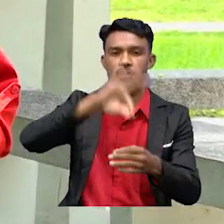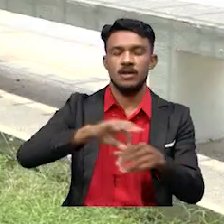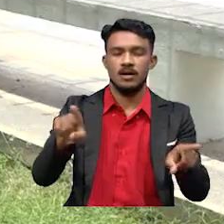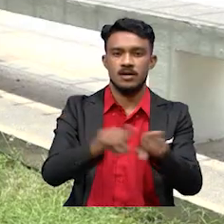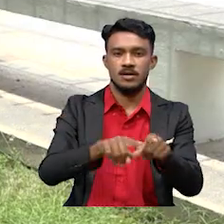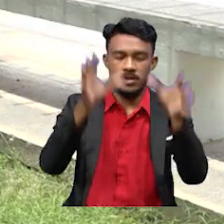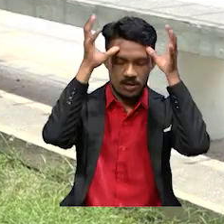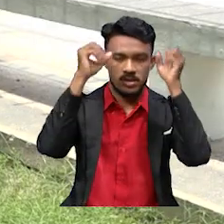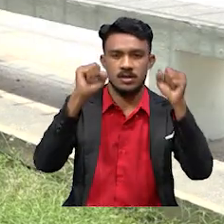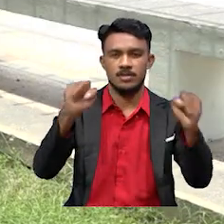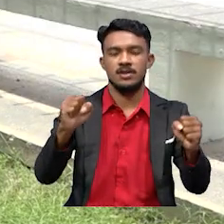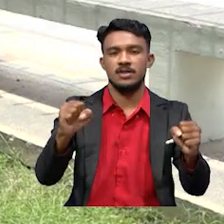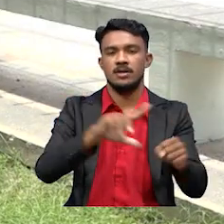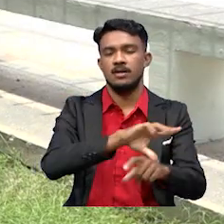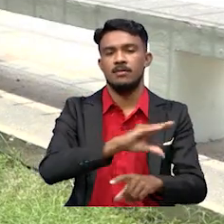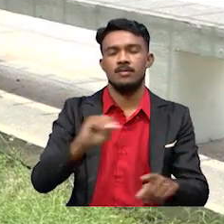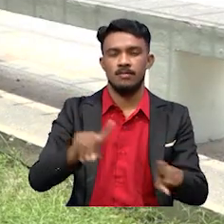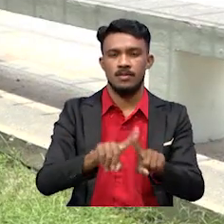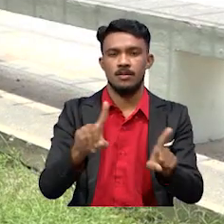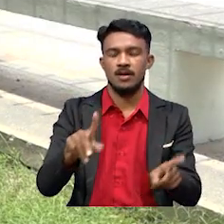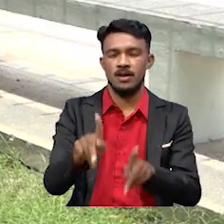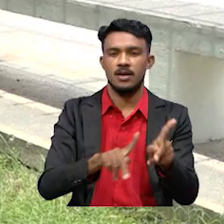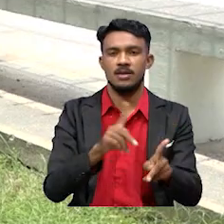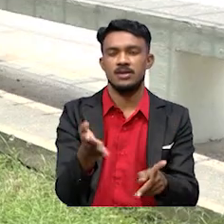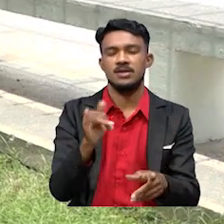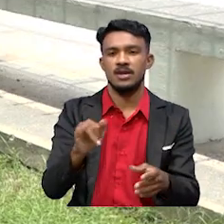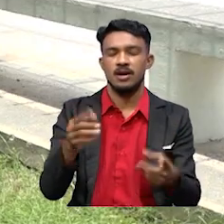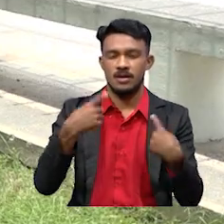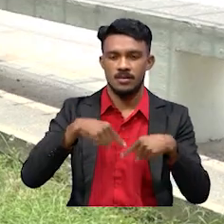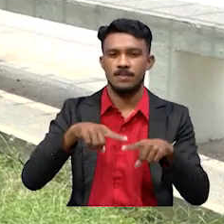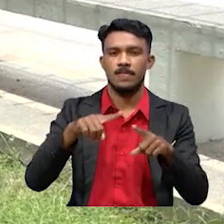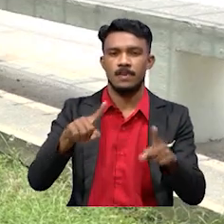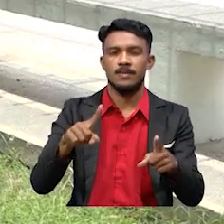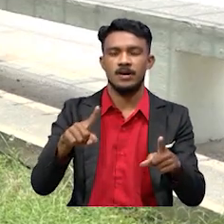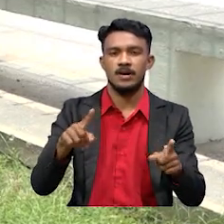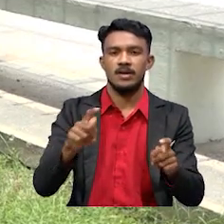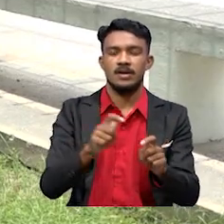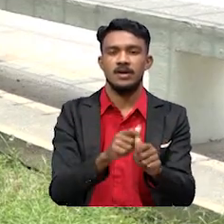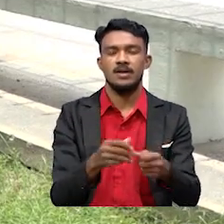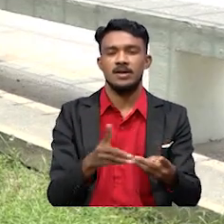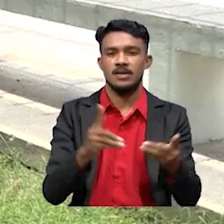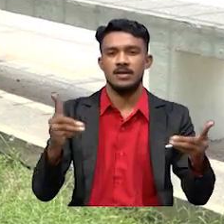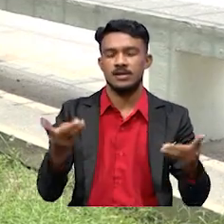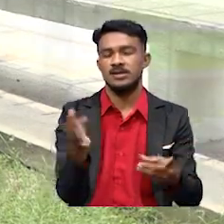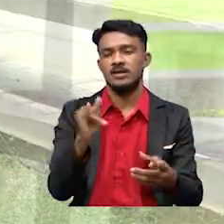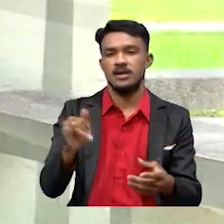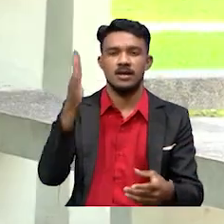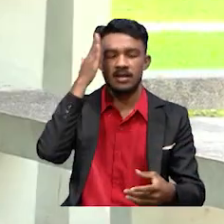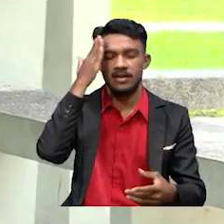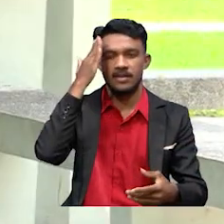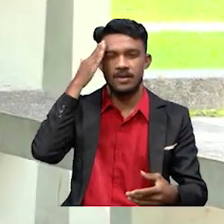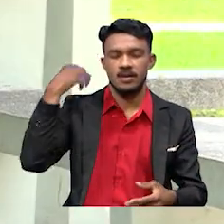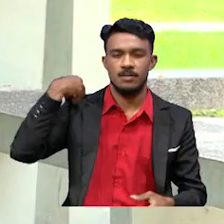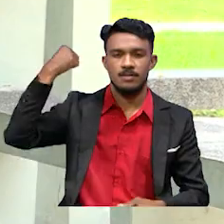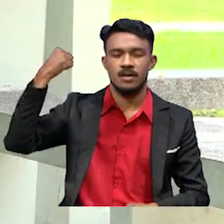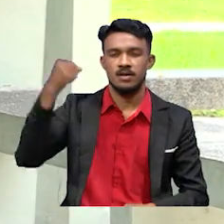estado. Mai be kandidatu kamilitante balong karik hakat dokli vale limitasaun ne besira aceita tiona antes kampanye. Em